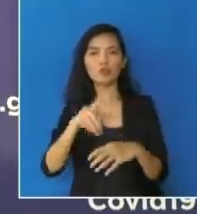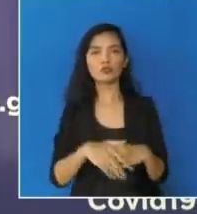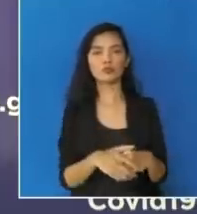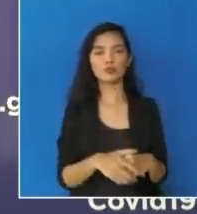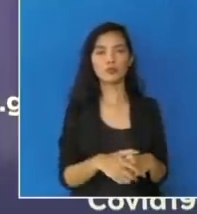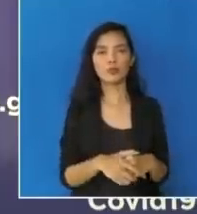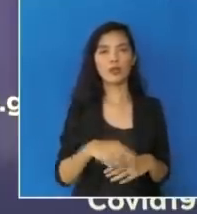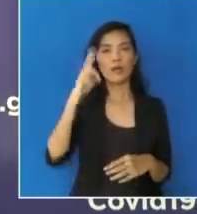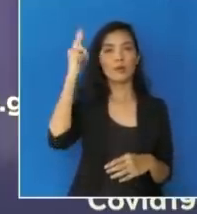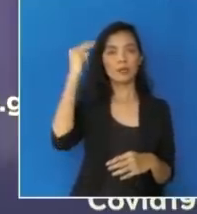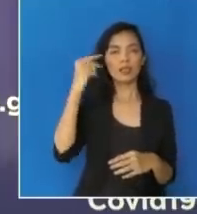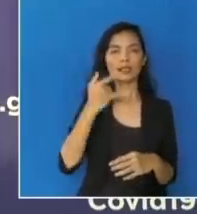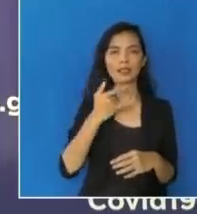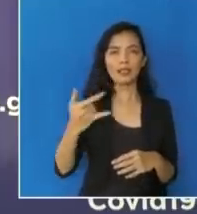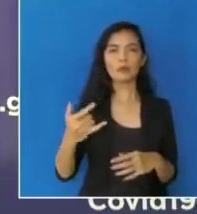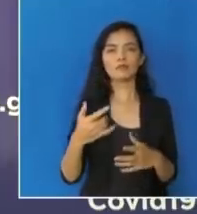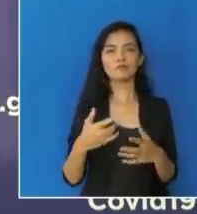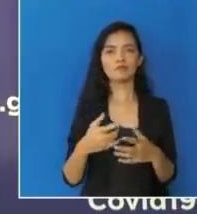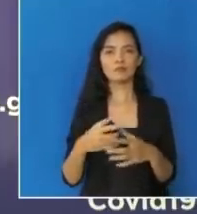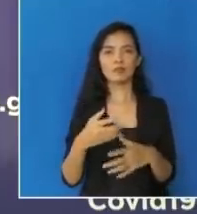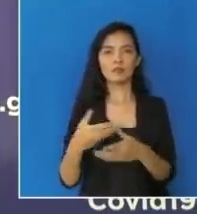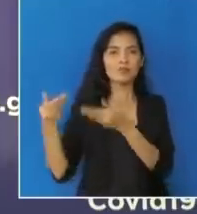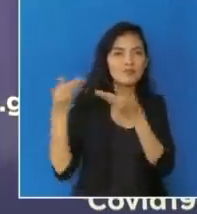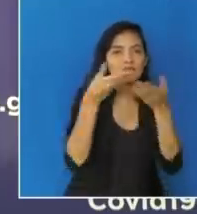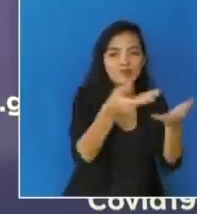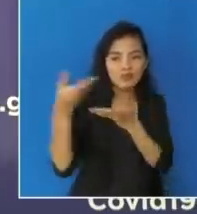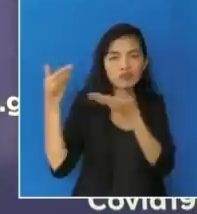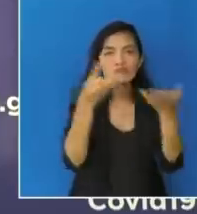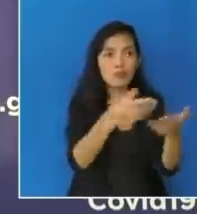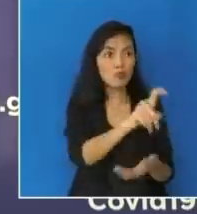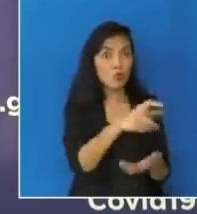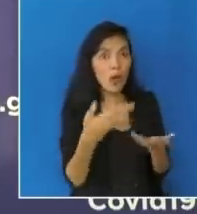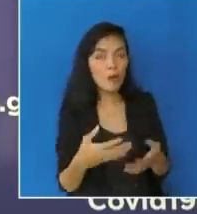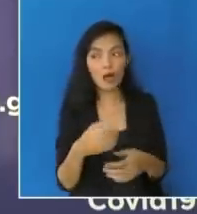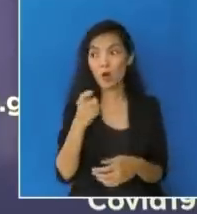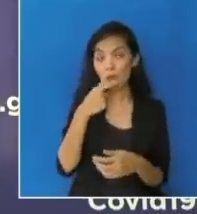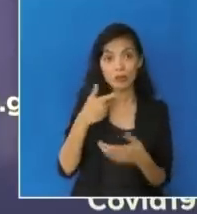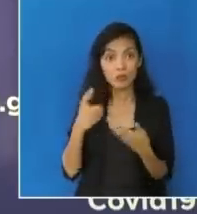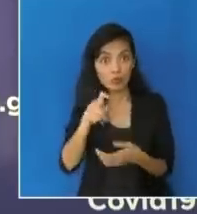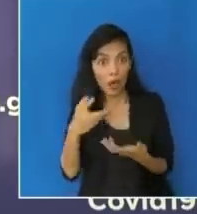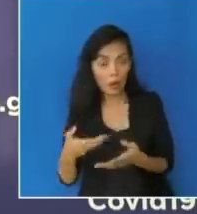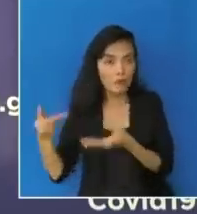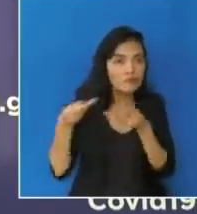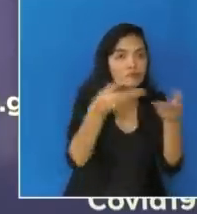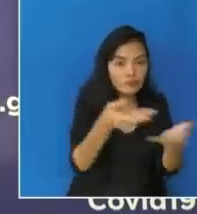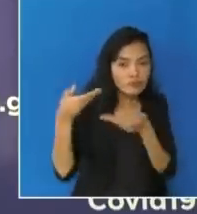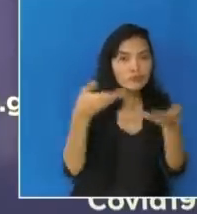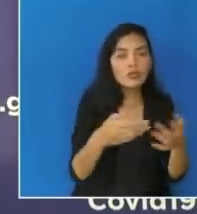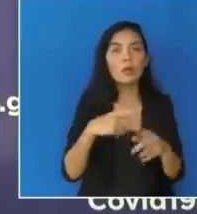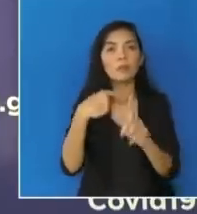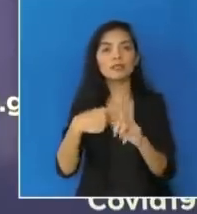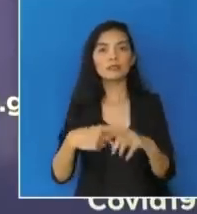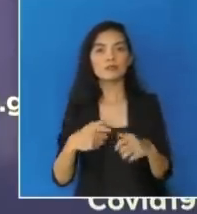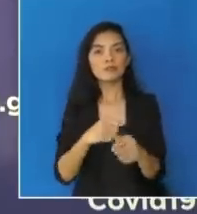Pemerintah terus mendatangkan dan memenuhi semua kebutuhan obat-obatan dan peralatan medis